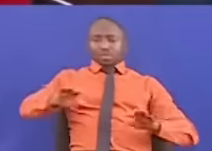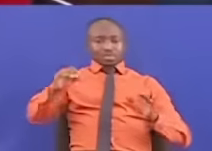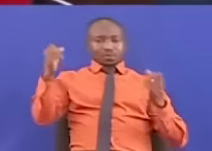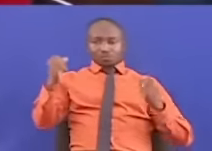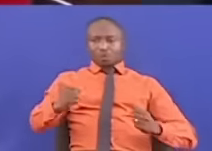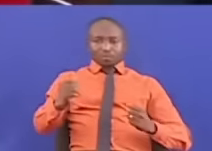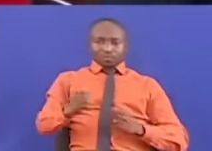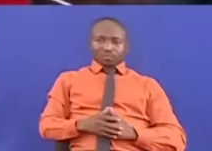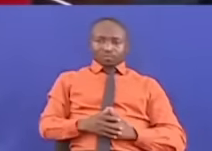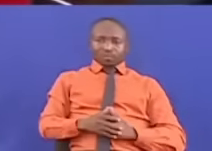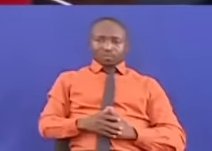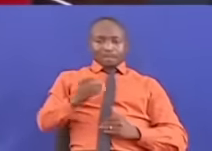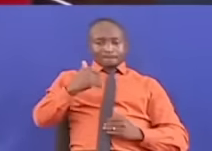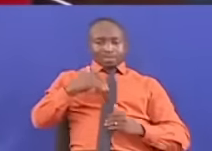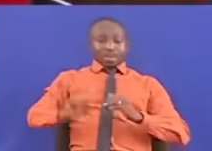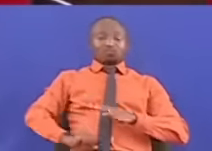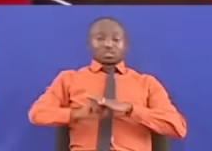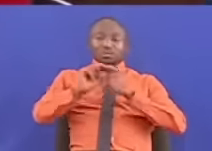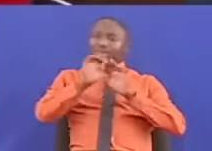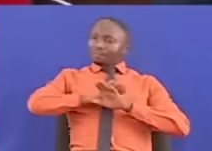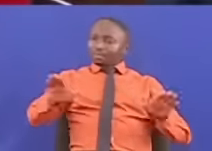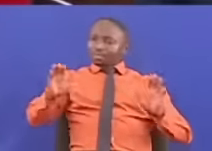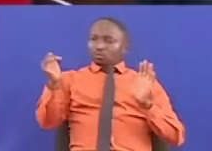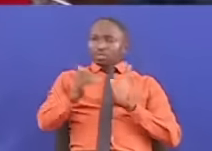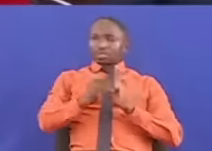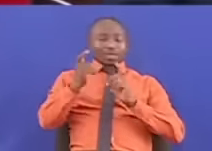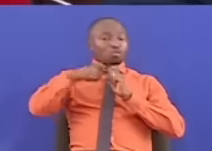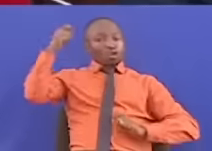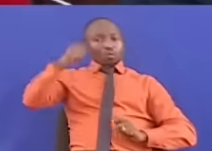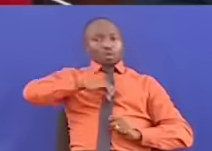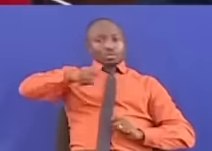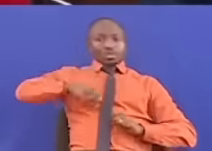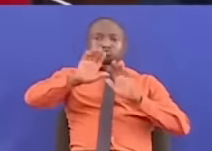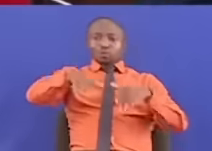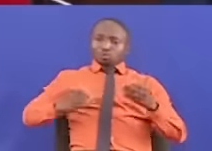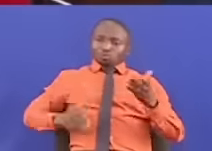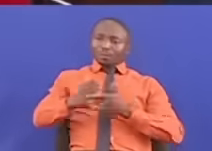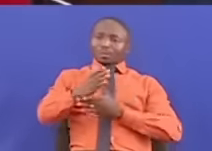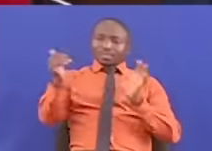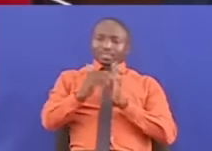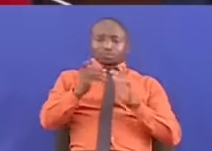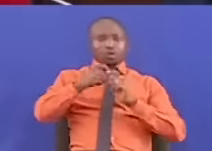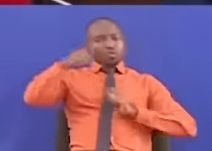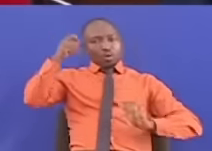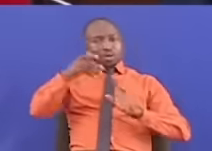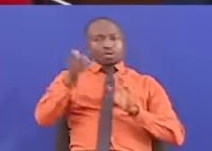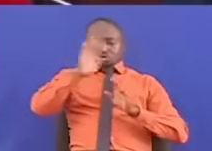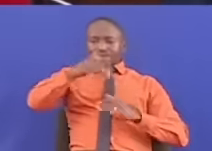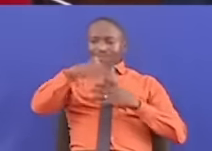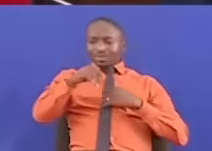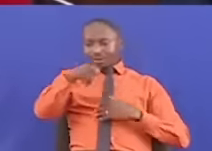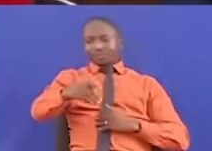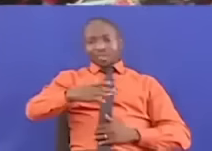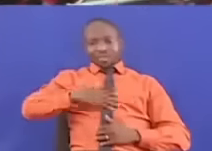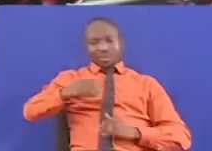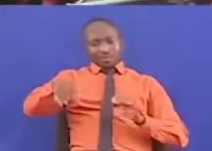kumala kwa hi naana naye kabisa kwenye shia ya kuny sisi ni wabe tupi hi shia il kusi tume biashara hii asante sana